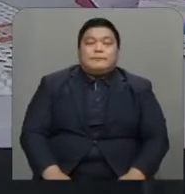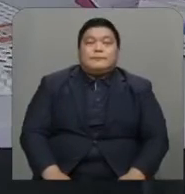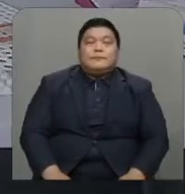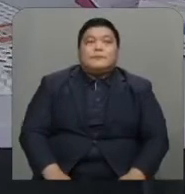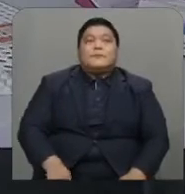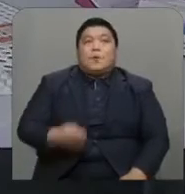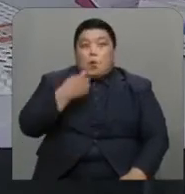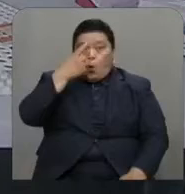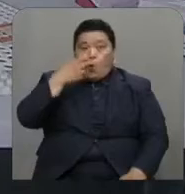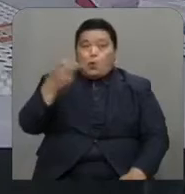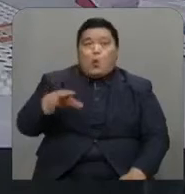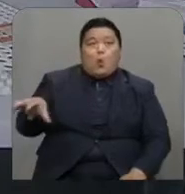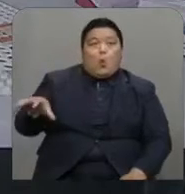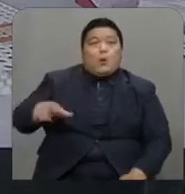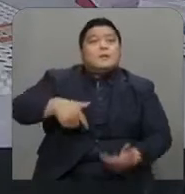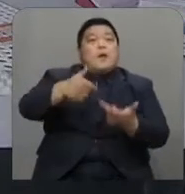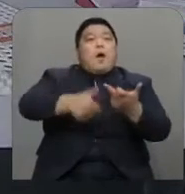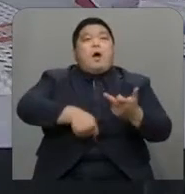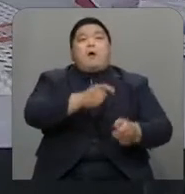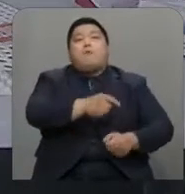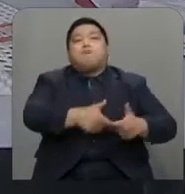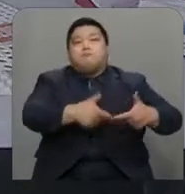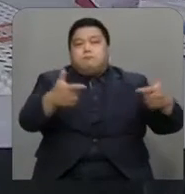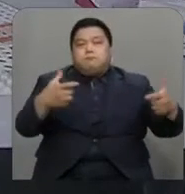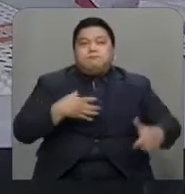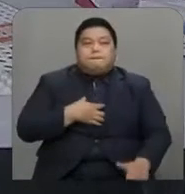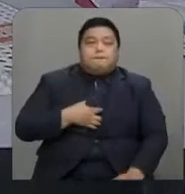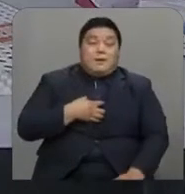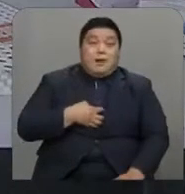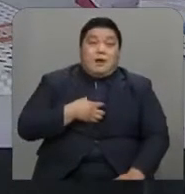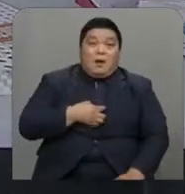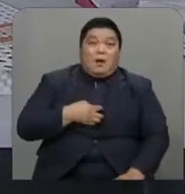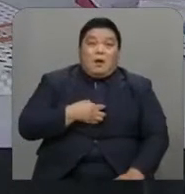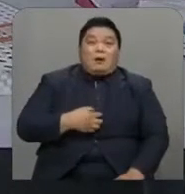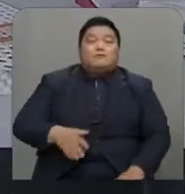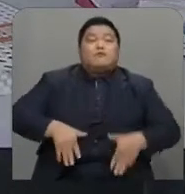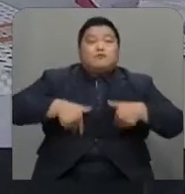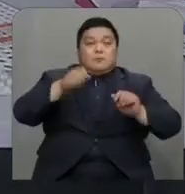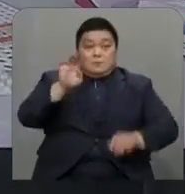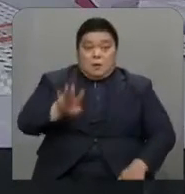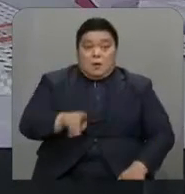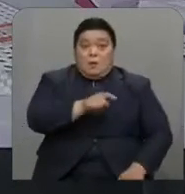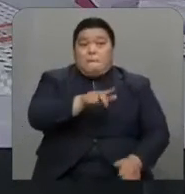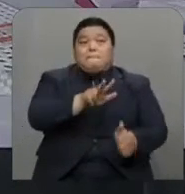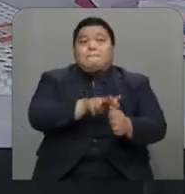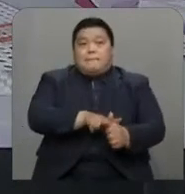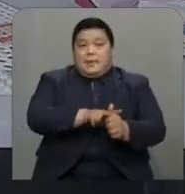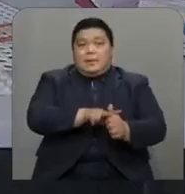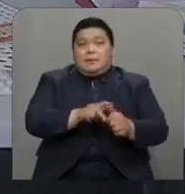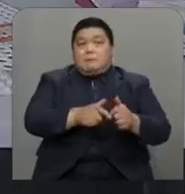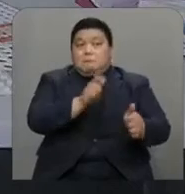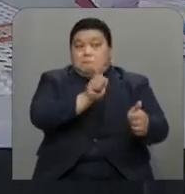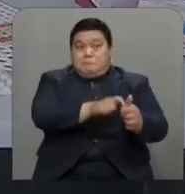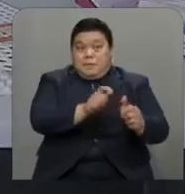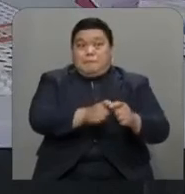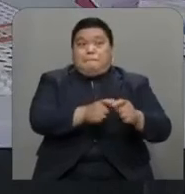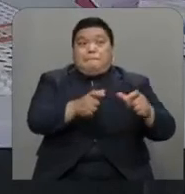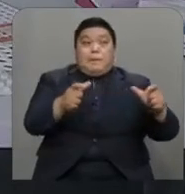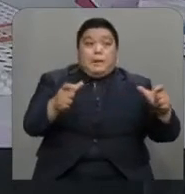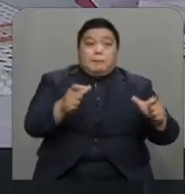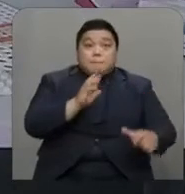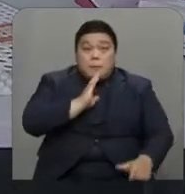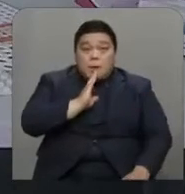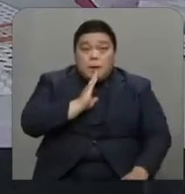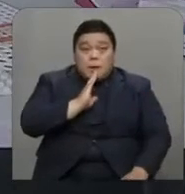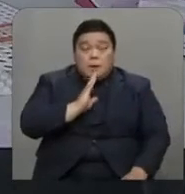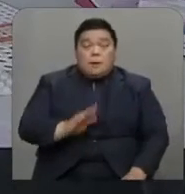네, 속초뿐만 아니라 영서 지역의 확산세도 심상치 않습니다. 춘천에서는 대형마트를 중심으로 집단 감염이 확대되고